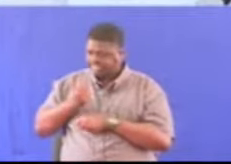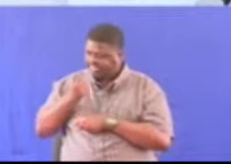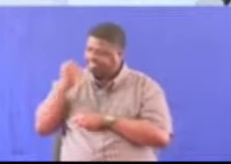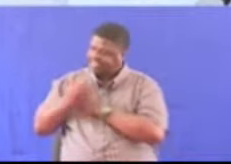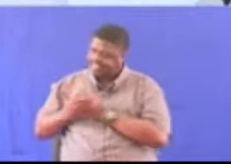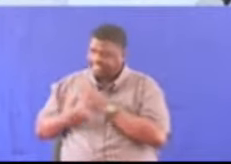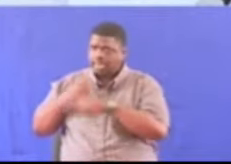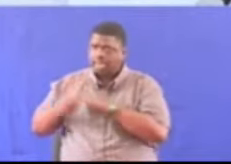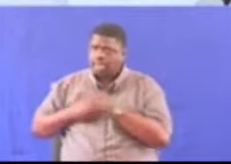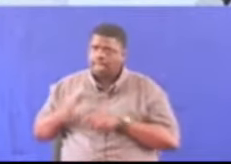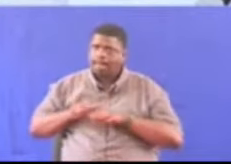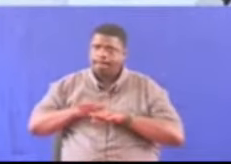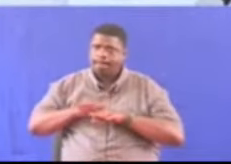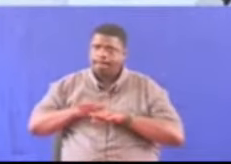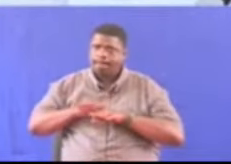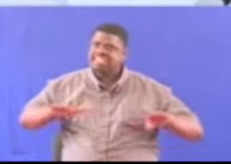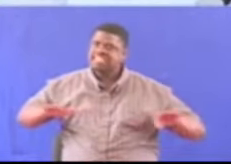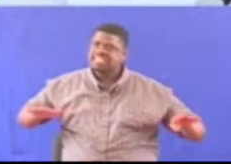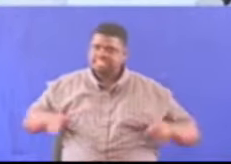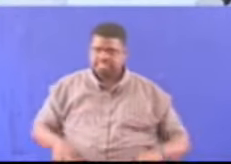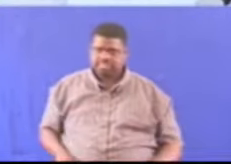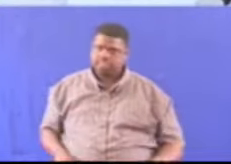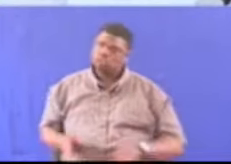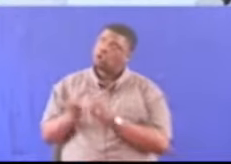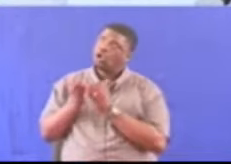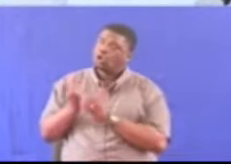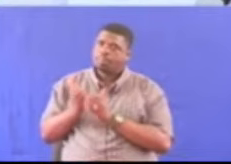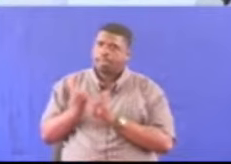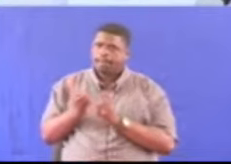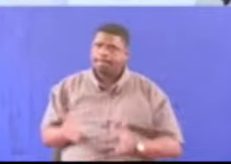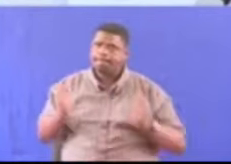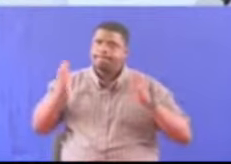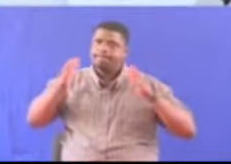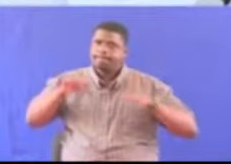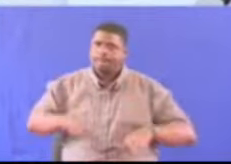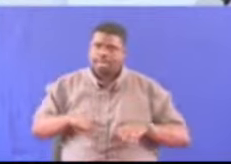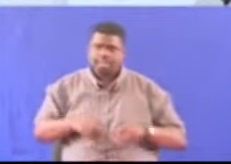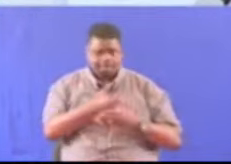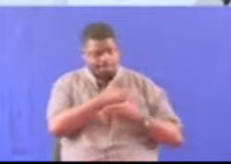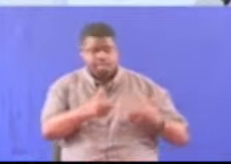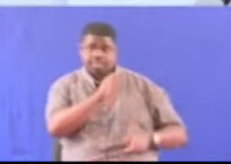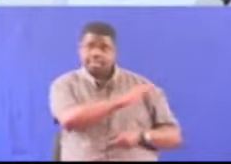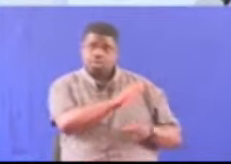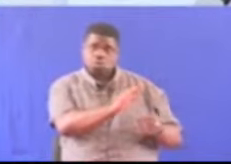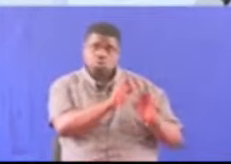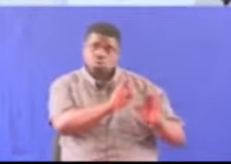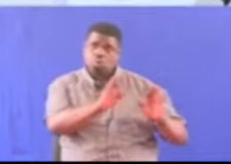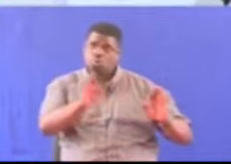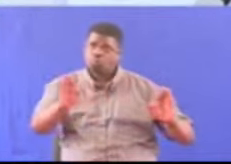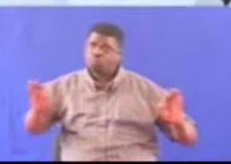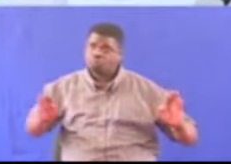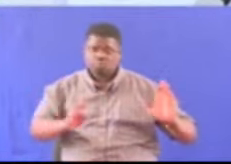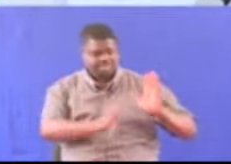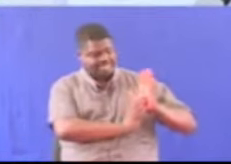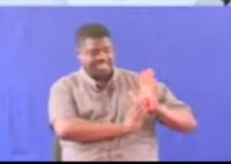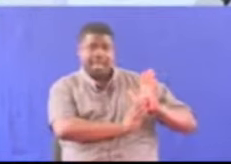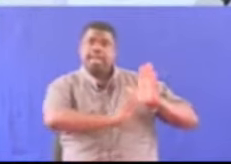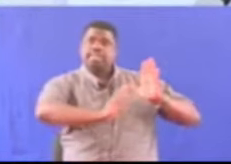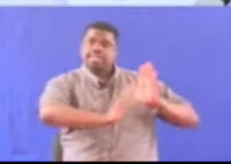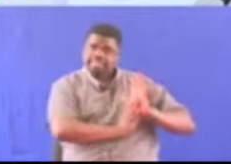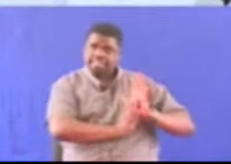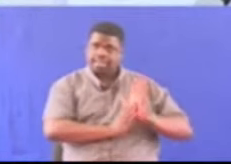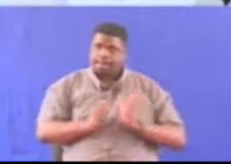na utulivu. Tunakuomba haya yote kwa baraka ya majina yako matukufu 99 na kwa